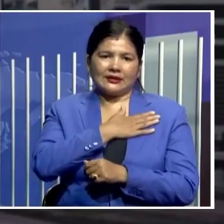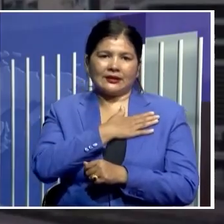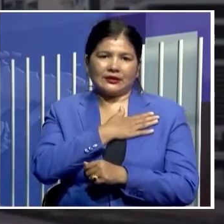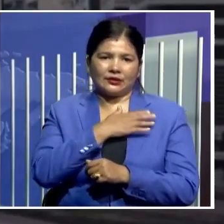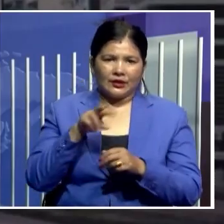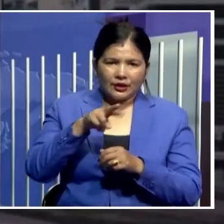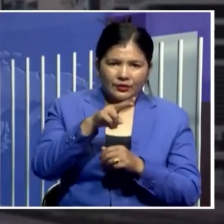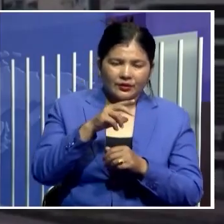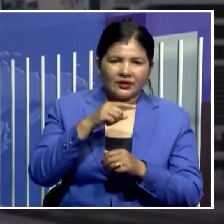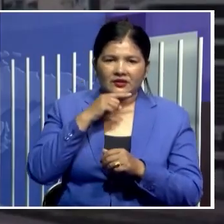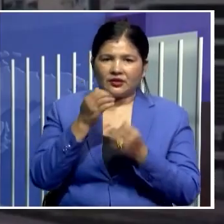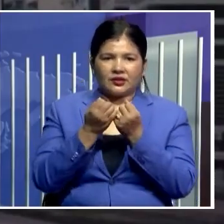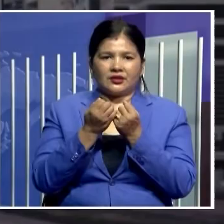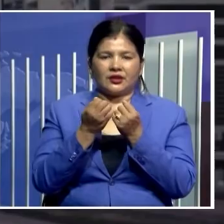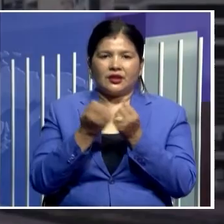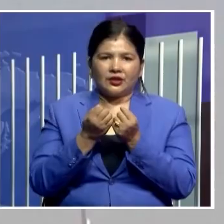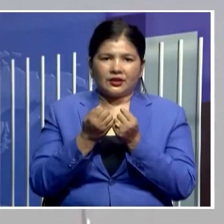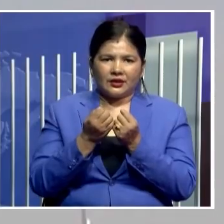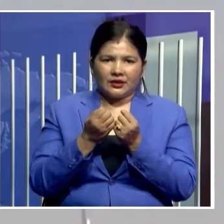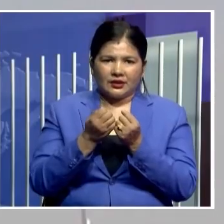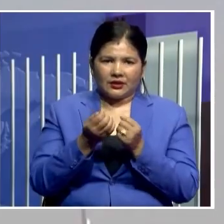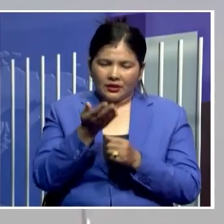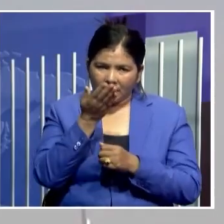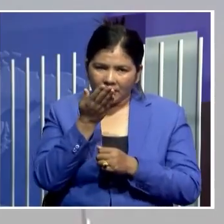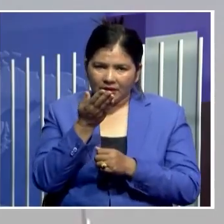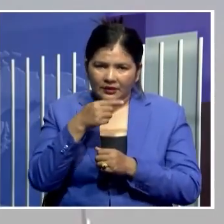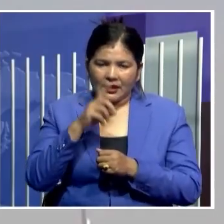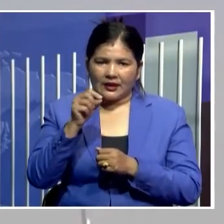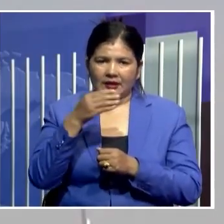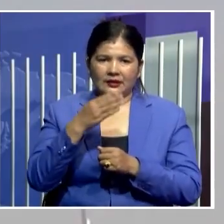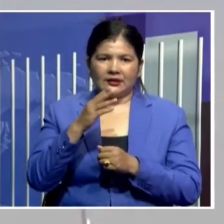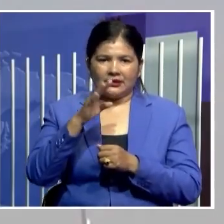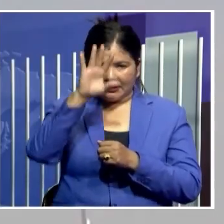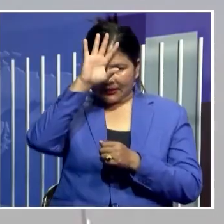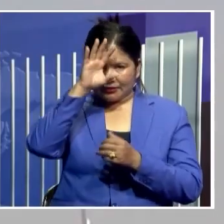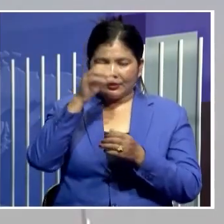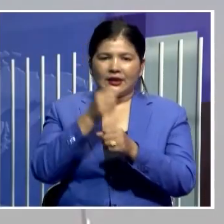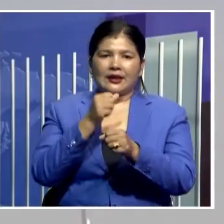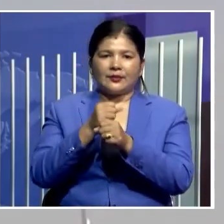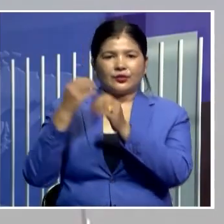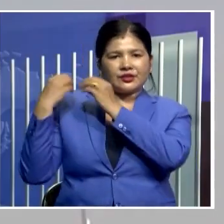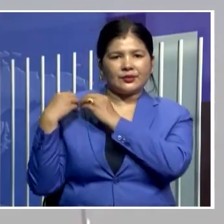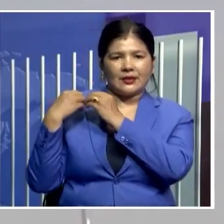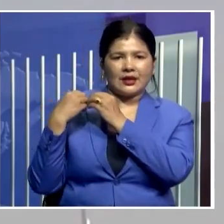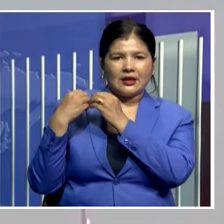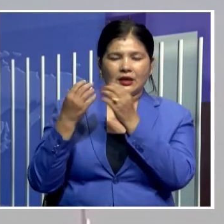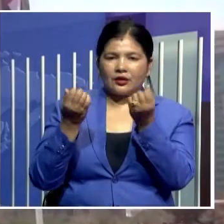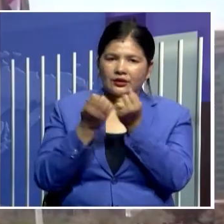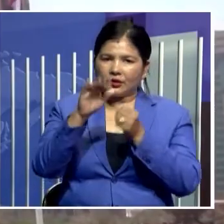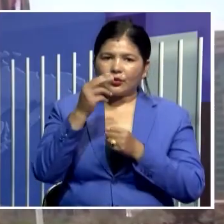नसक्ने गरी थलिएपछि शेख मोहम्मद बिन जायद अल नाहयलले राजकाजको कार्यकारी भूमिका सम्हाल्दै आउनु भएको